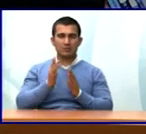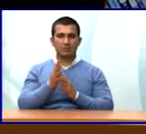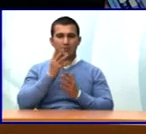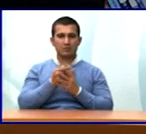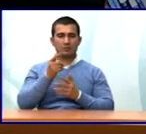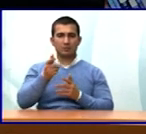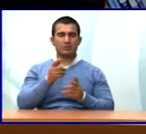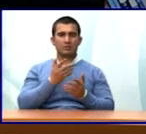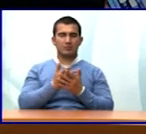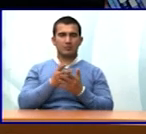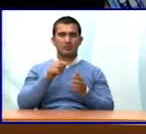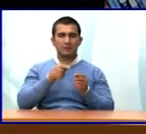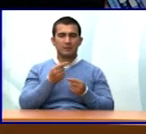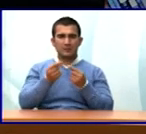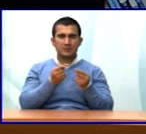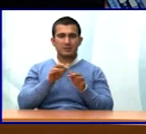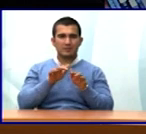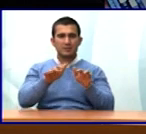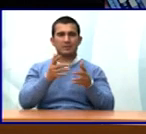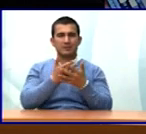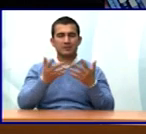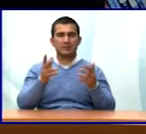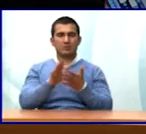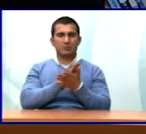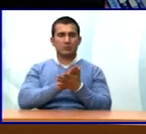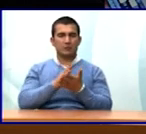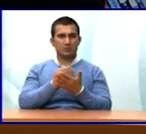hujayra tarkibida uchraydigan birikmalar hisoblanadi. Demak, mana shu